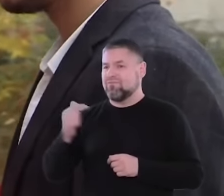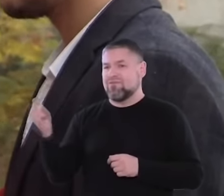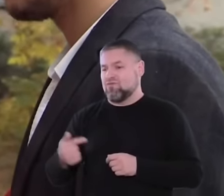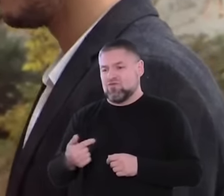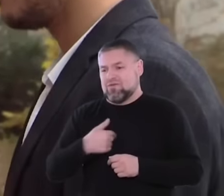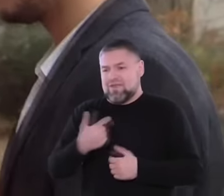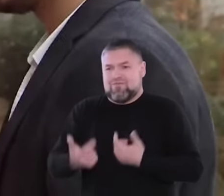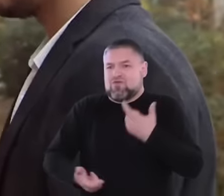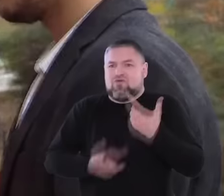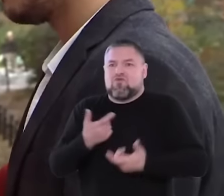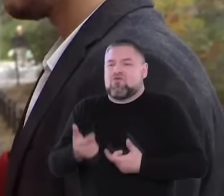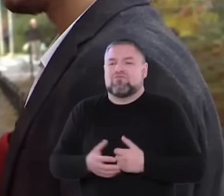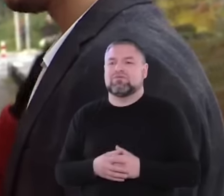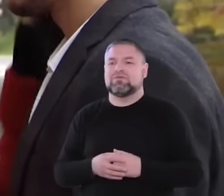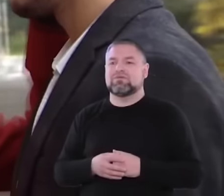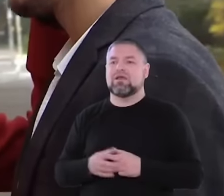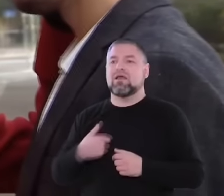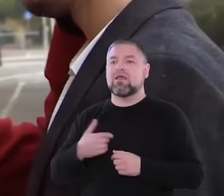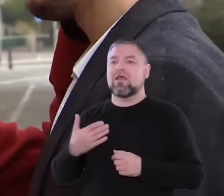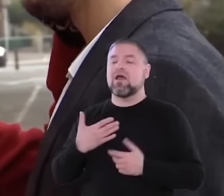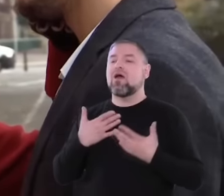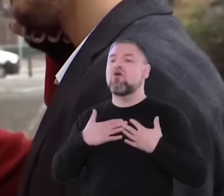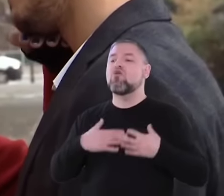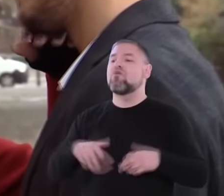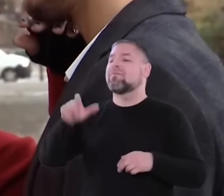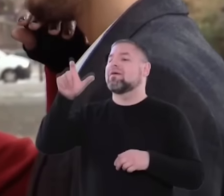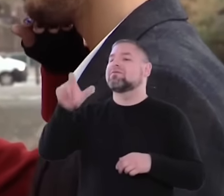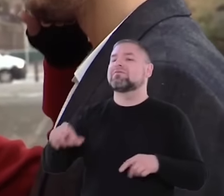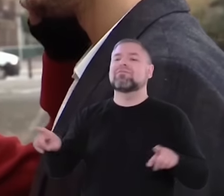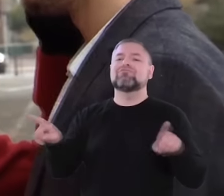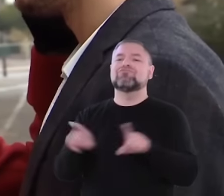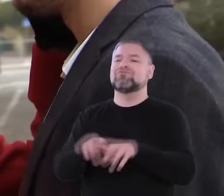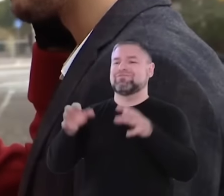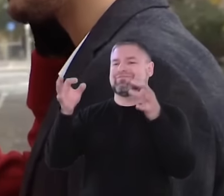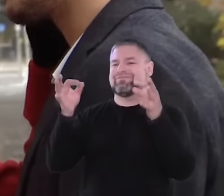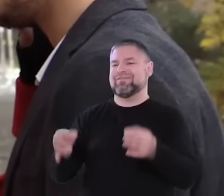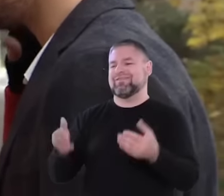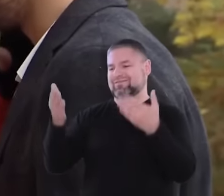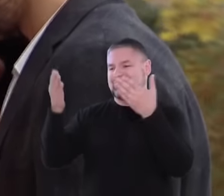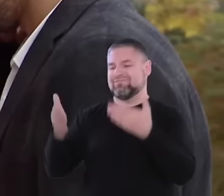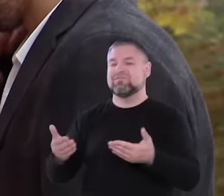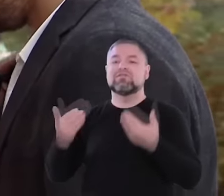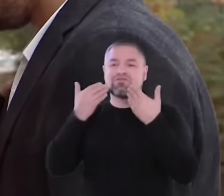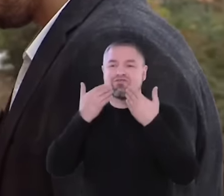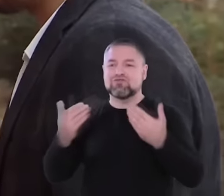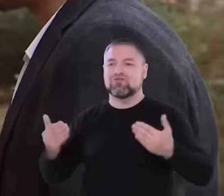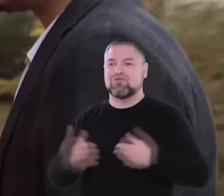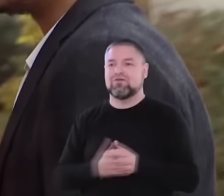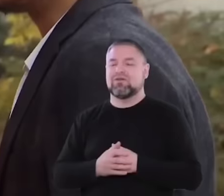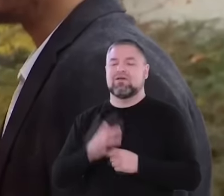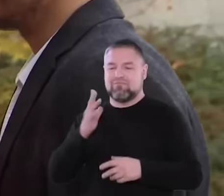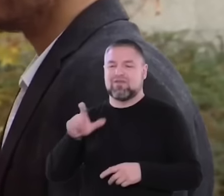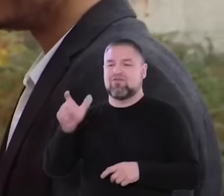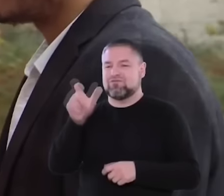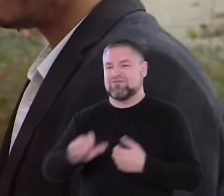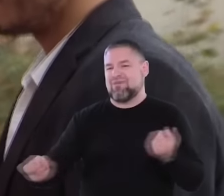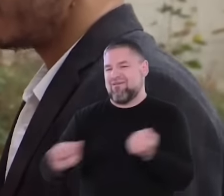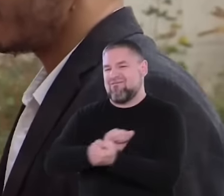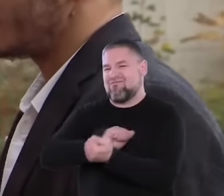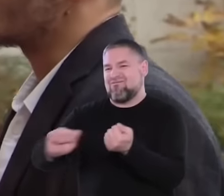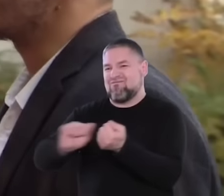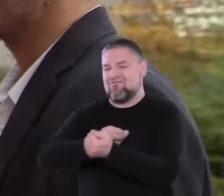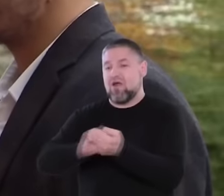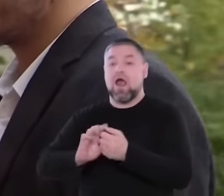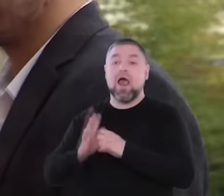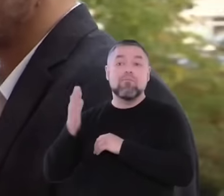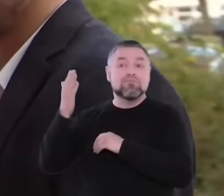musisz tego robić. Ja uwielbiam ciebie takim, jakim jesteś teraz. Dzięki. Będę o ciebie walczył.